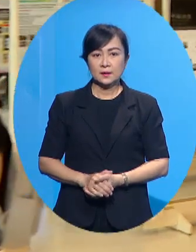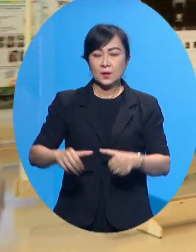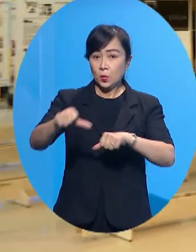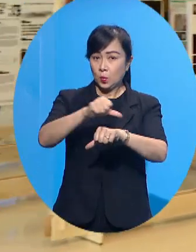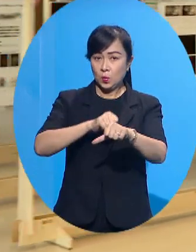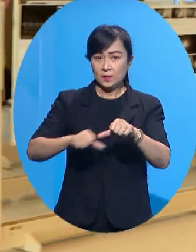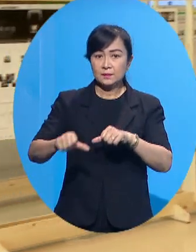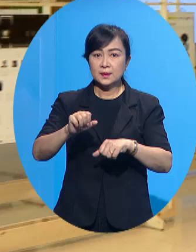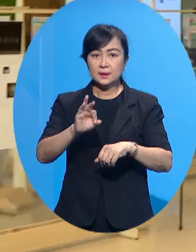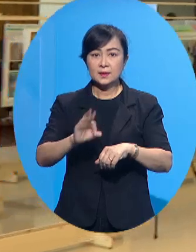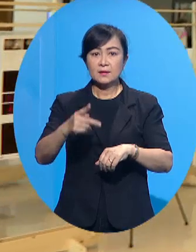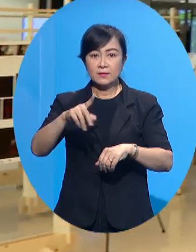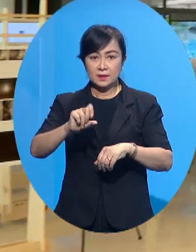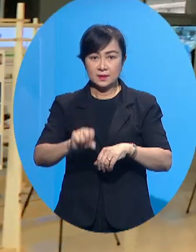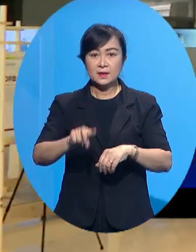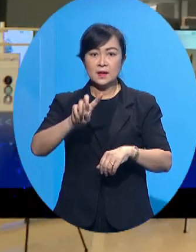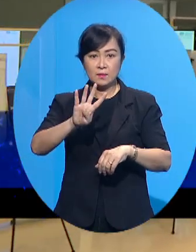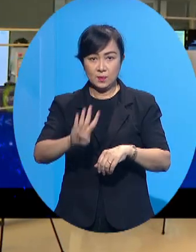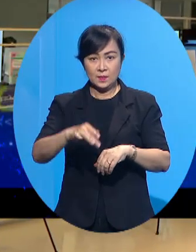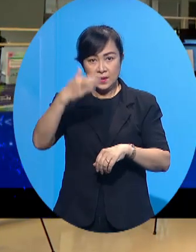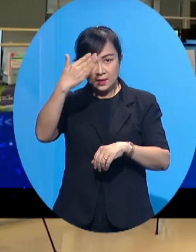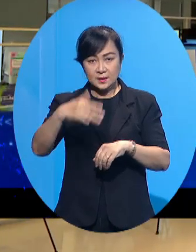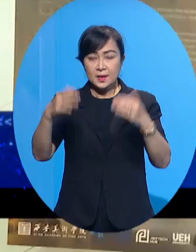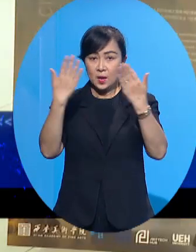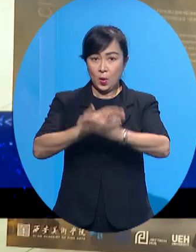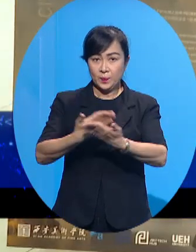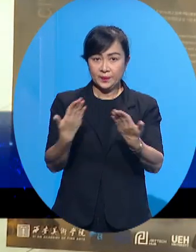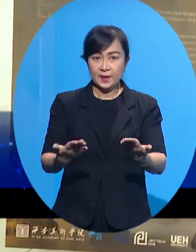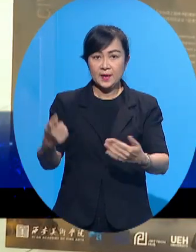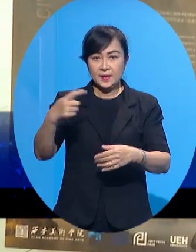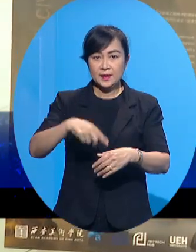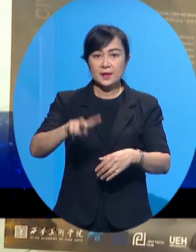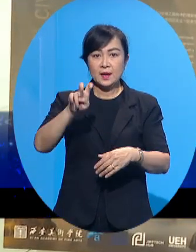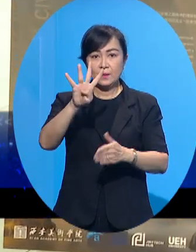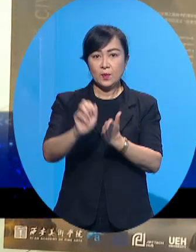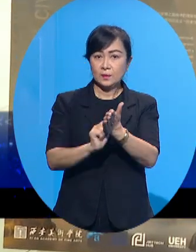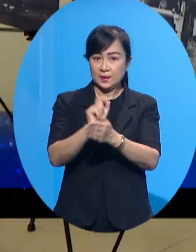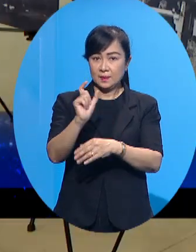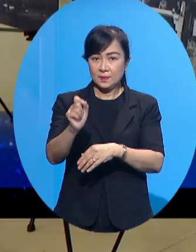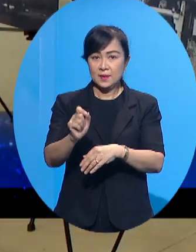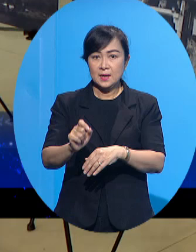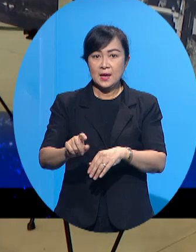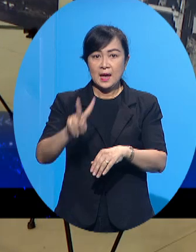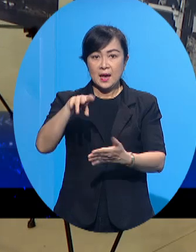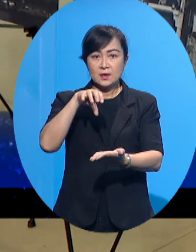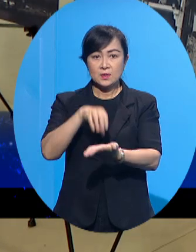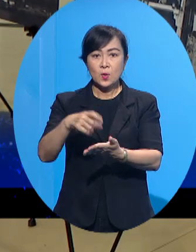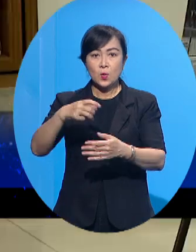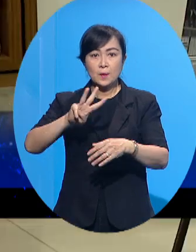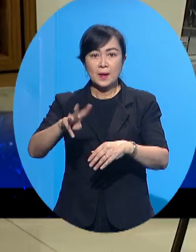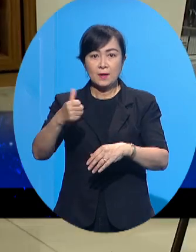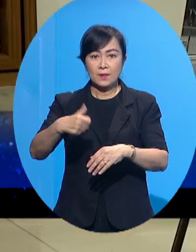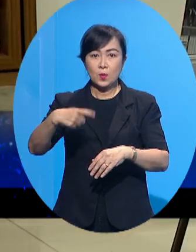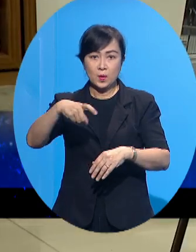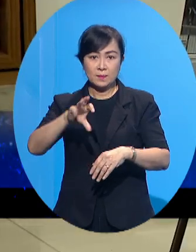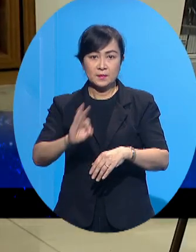Chuỗi hoạt động quốc tế Artex Fusion 2024 được diễn ra từ hôm nay đến ngày 24 tháng 10 tại hai cơ sở quận 3